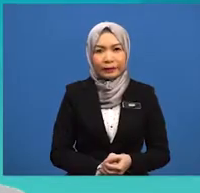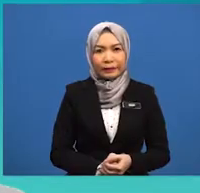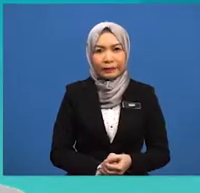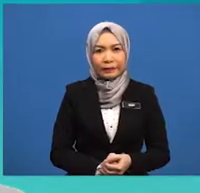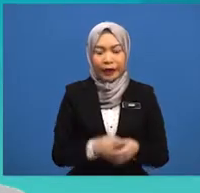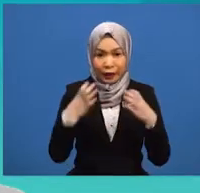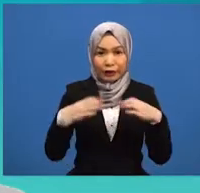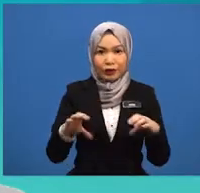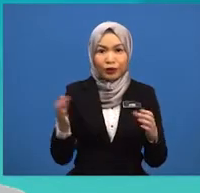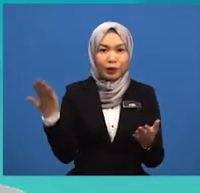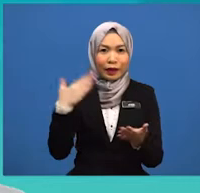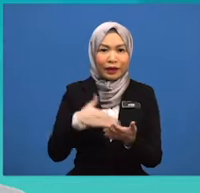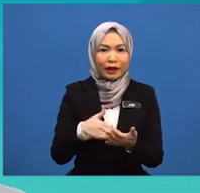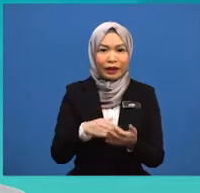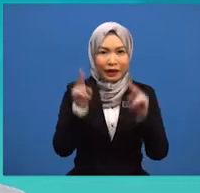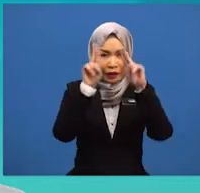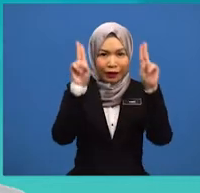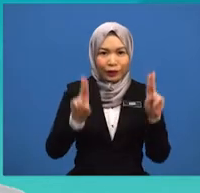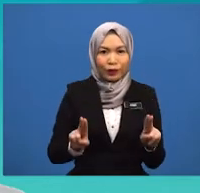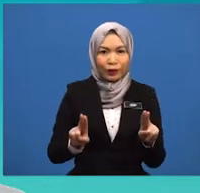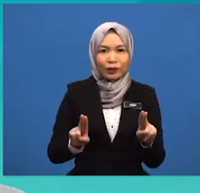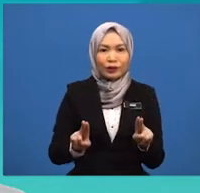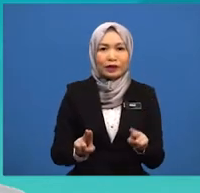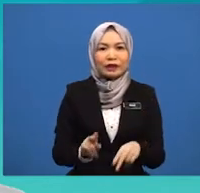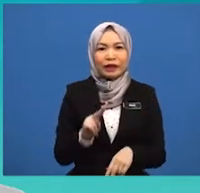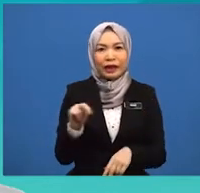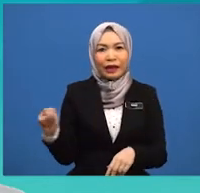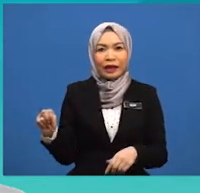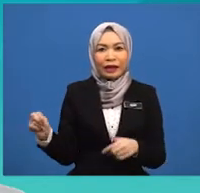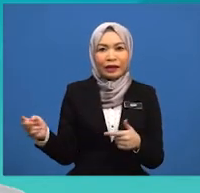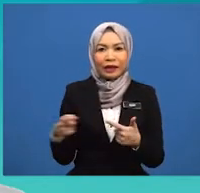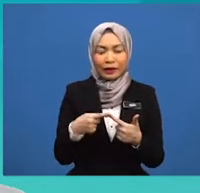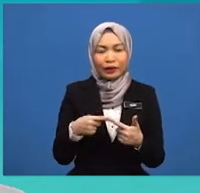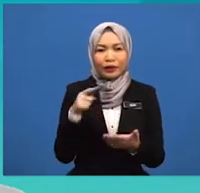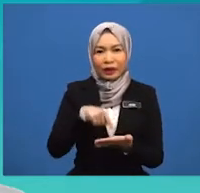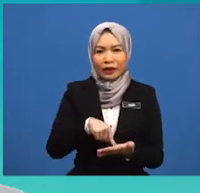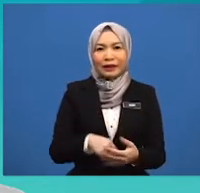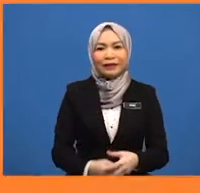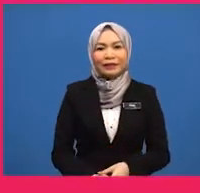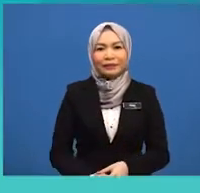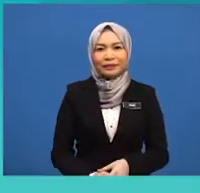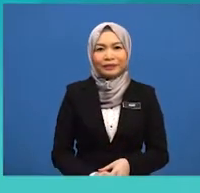Murid-murid, cuba pula uji minda yang kedua ini. Semoga berjaya.